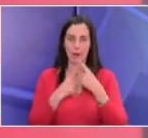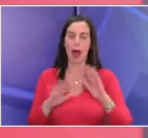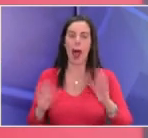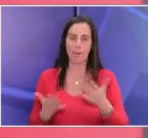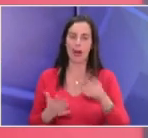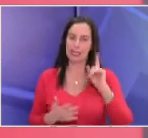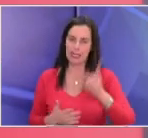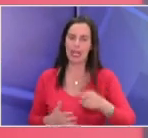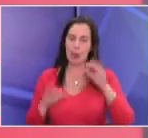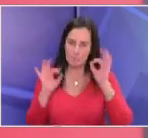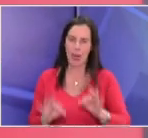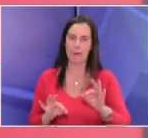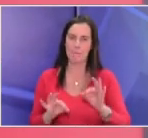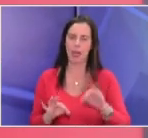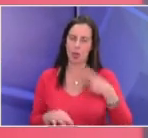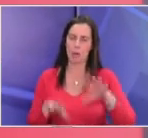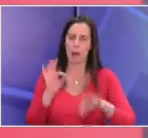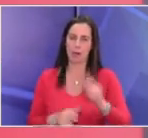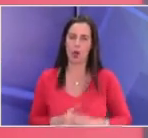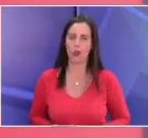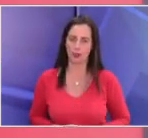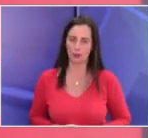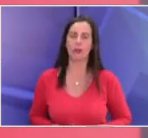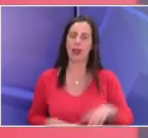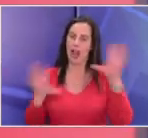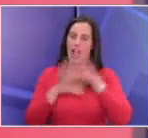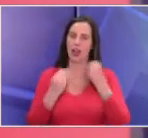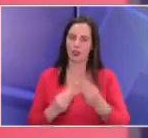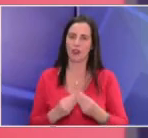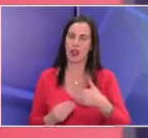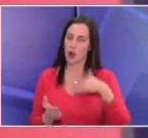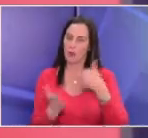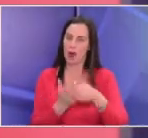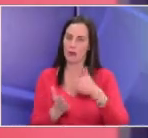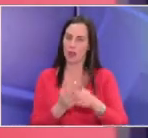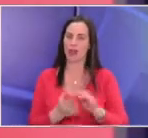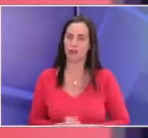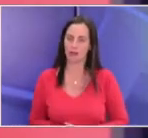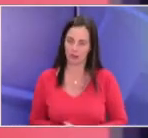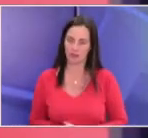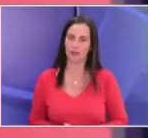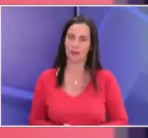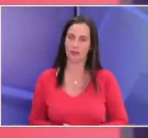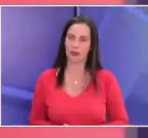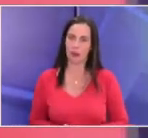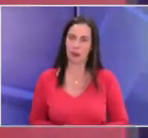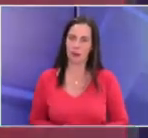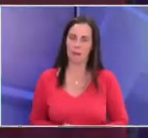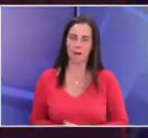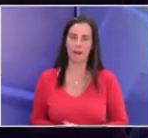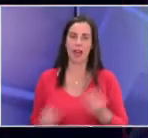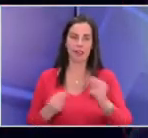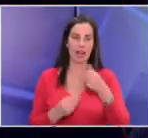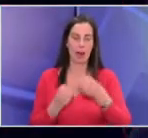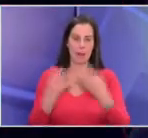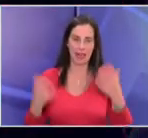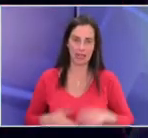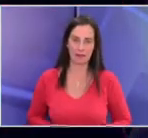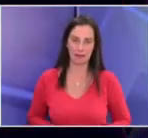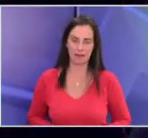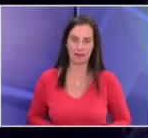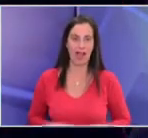ומדינות שיציבות כלכלית, ויש גם מדינות שיציבות כלכלית שעושות את זה, לא יוון, פשיטת רגל, תלמדי עד תואר שני. סבבה,